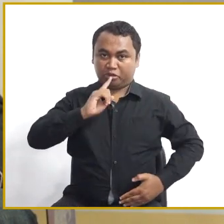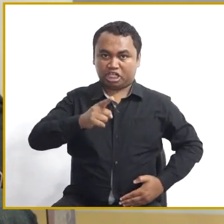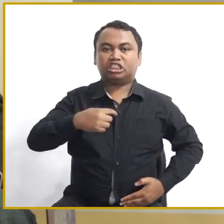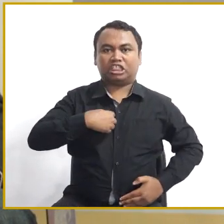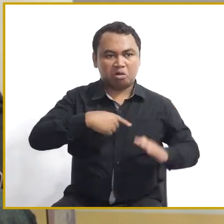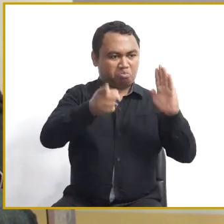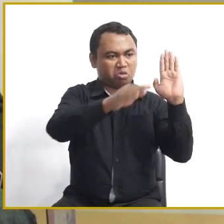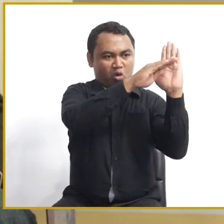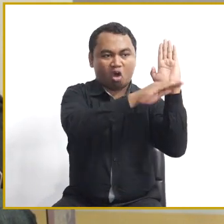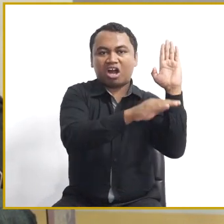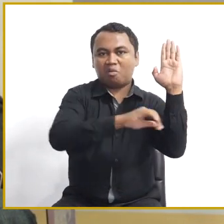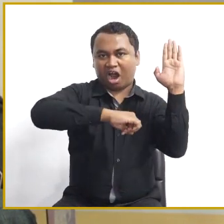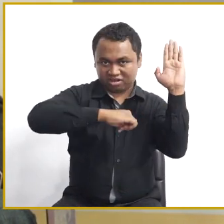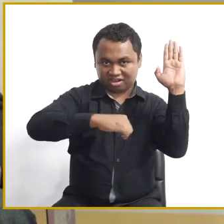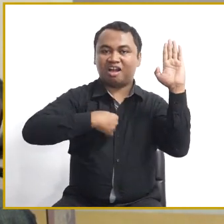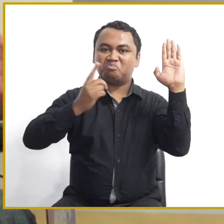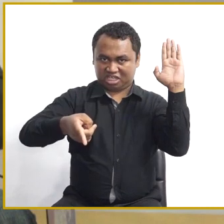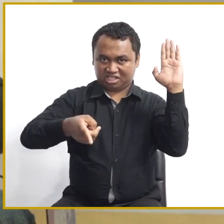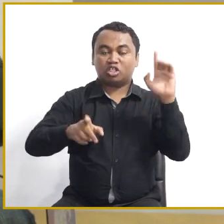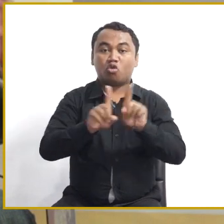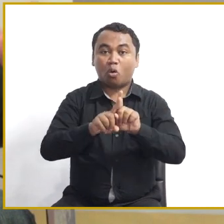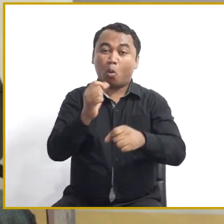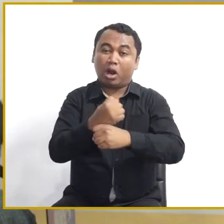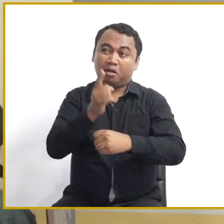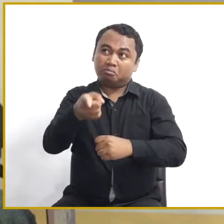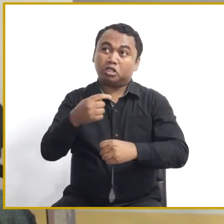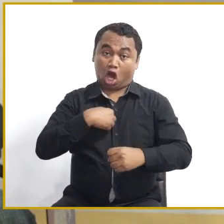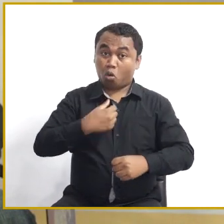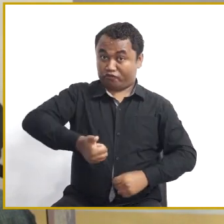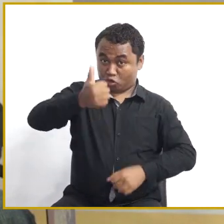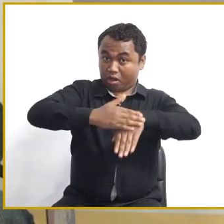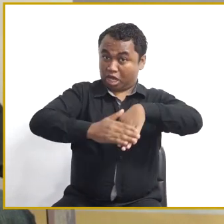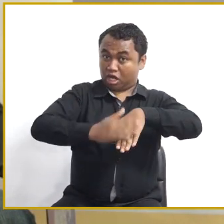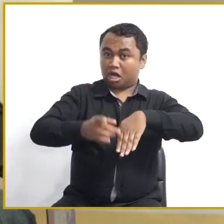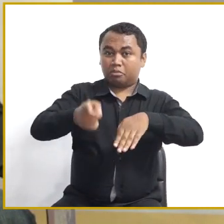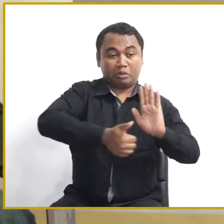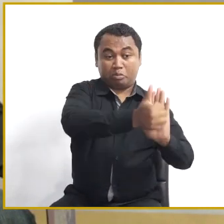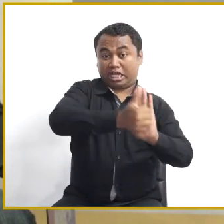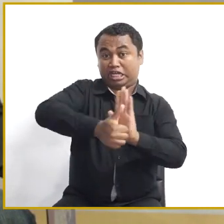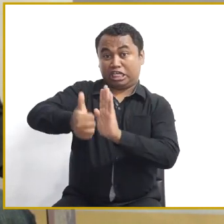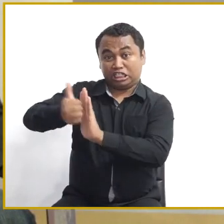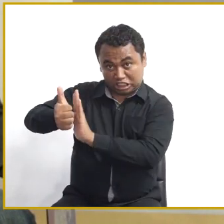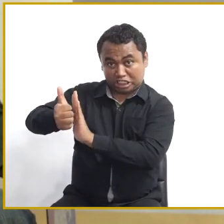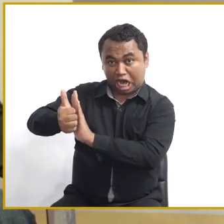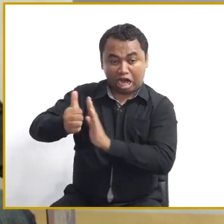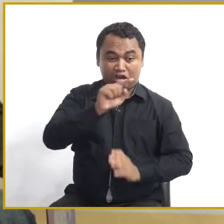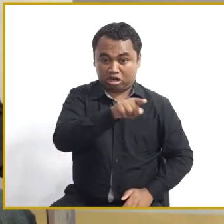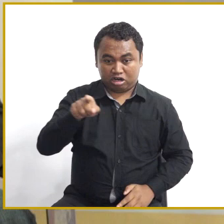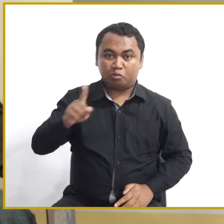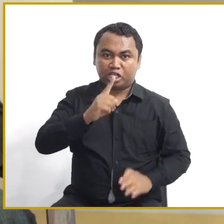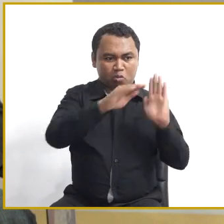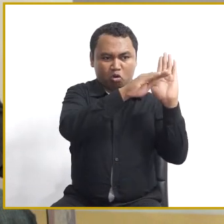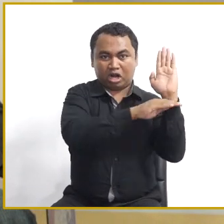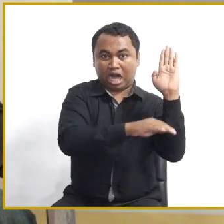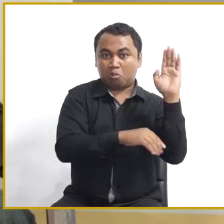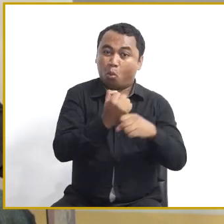ahako dia ametraka teto hoe andro any koa ho andro minisitra sy mpiara-miasa amiko rehetrarehetra fa rehefa tsy vita ao anatin'ny tety andro iny zany